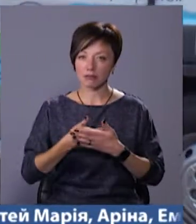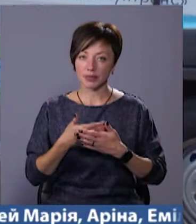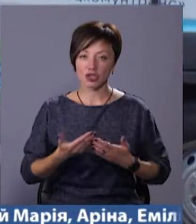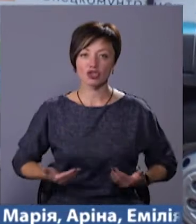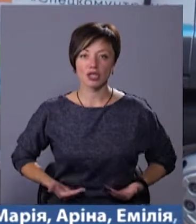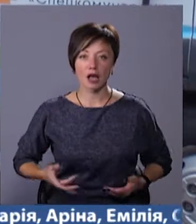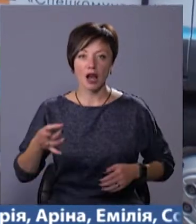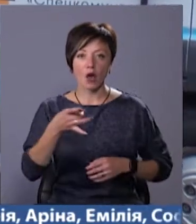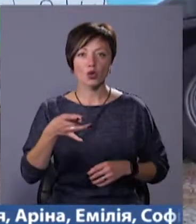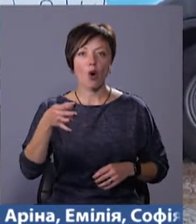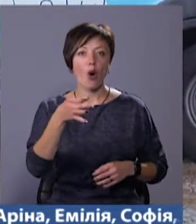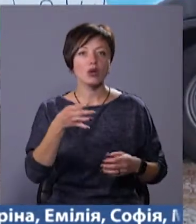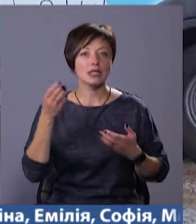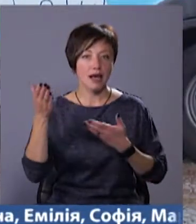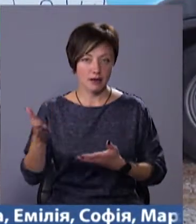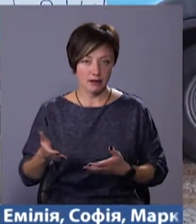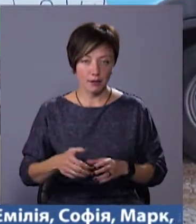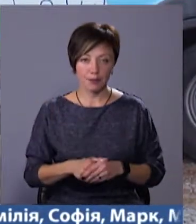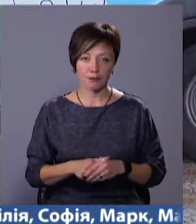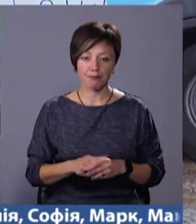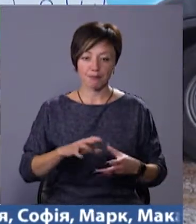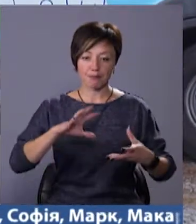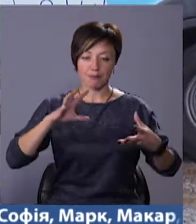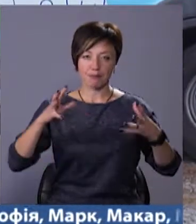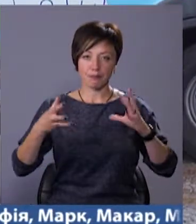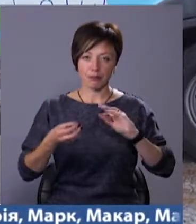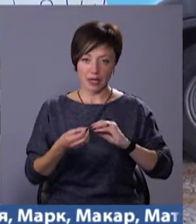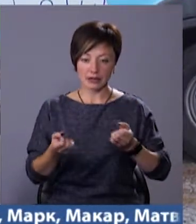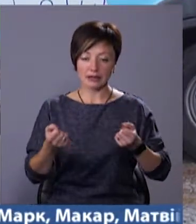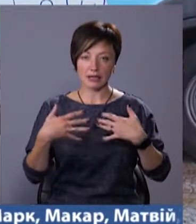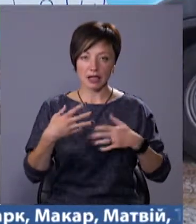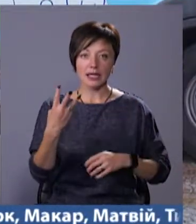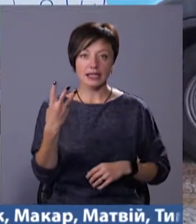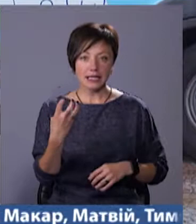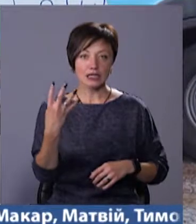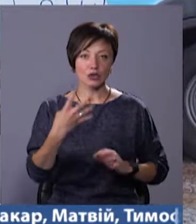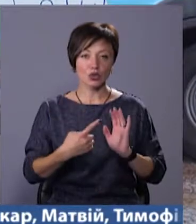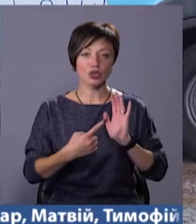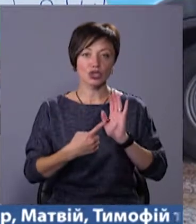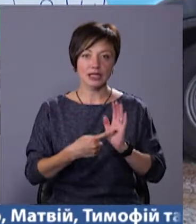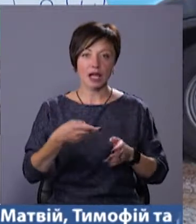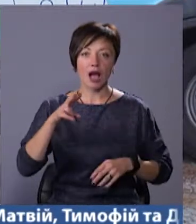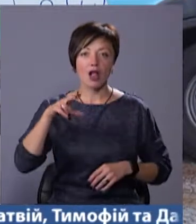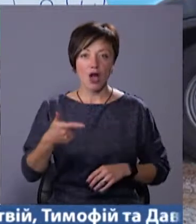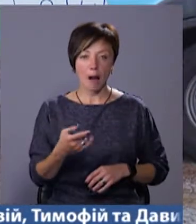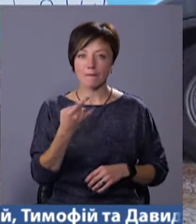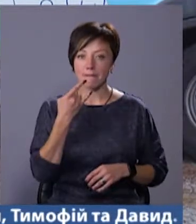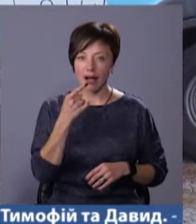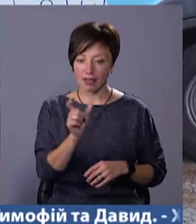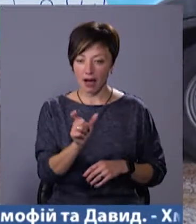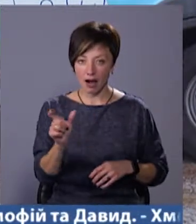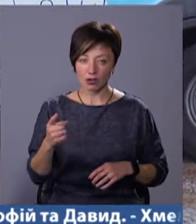жителі мікрорайону Озерна. Вони сумарно принесли нам 346 кілограм батарейок,